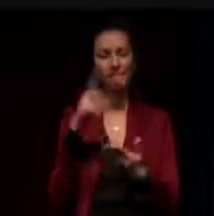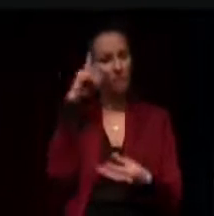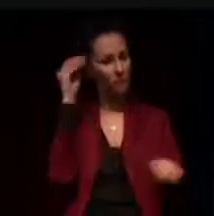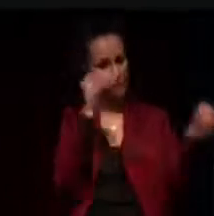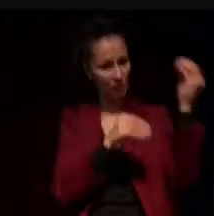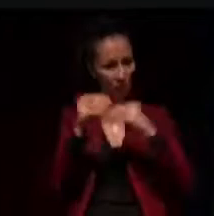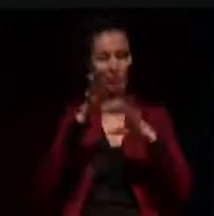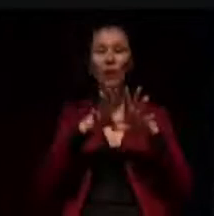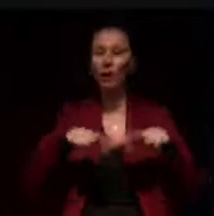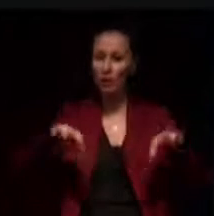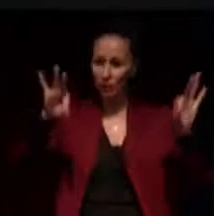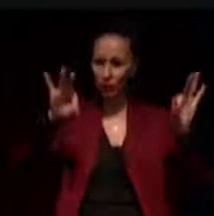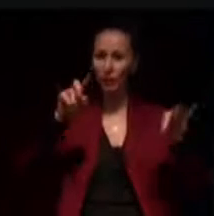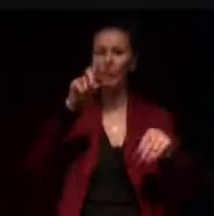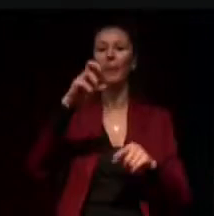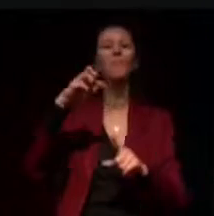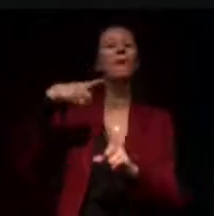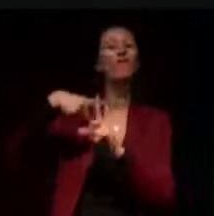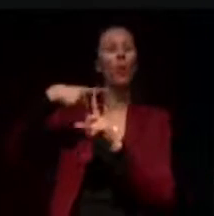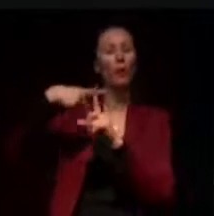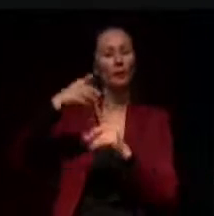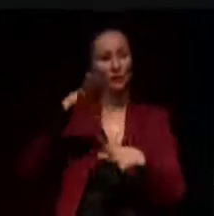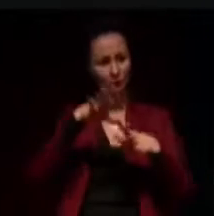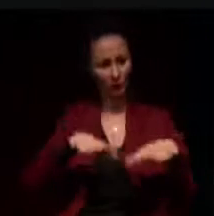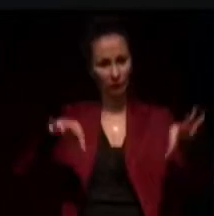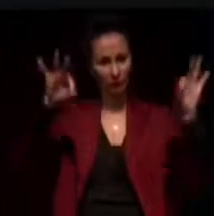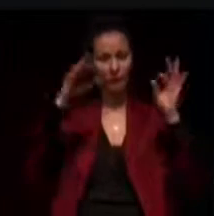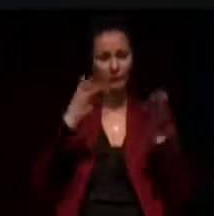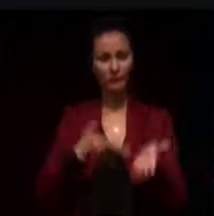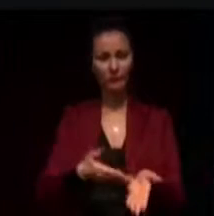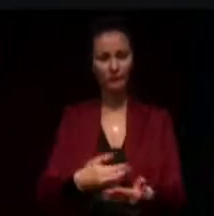tasarısı hazırlandı. Bir performans programı hazırlandı.